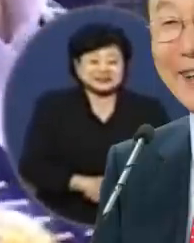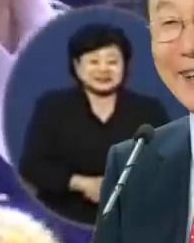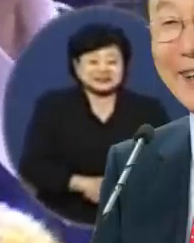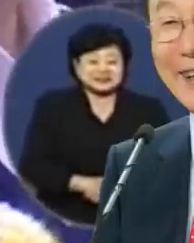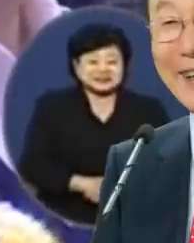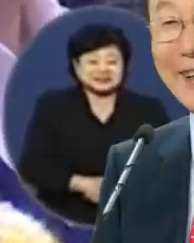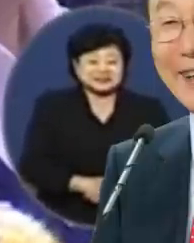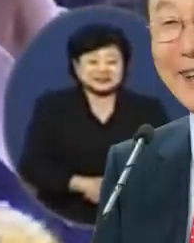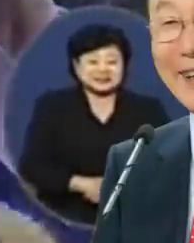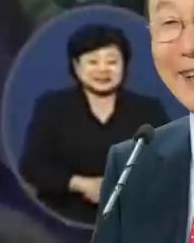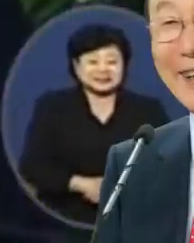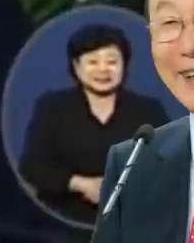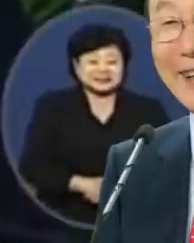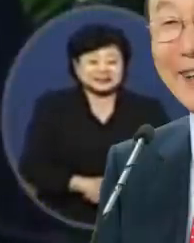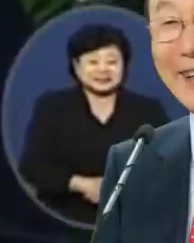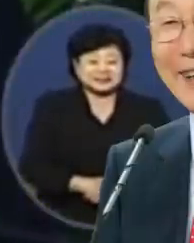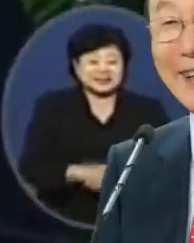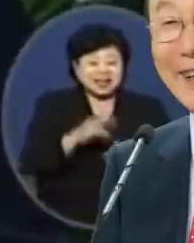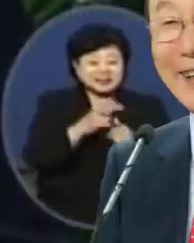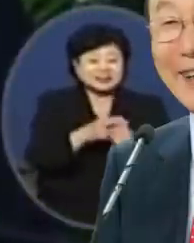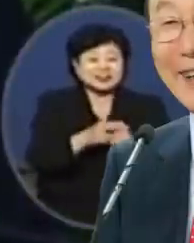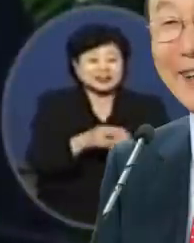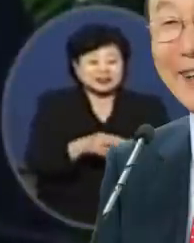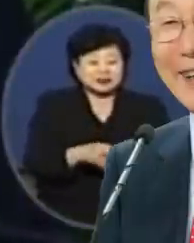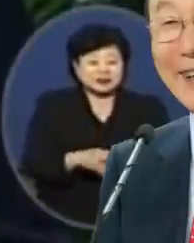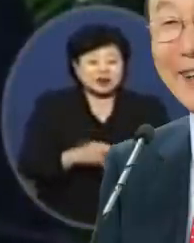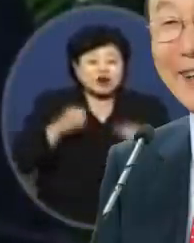그래서 내가 아니 왜 선생님은 왜